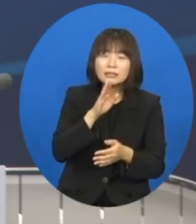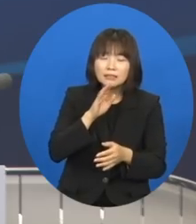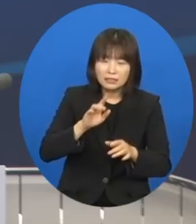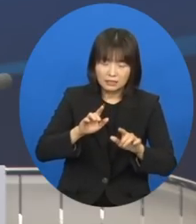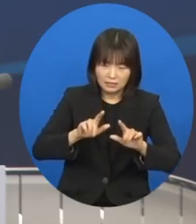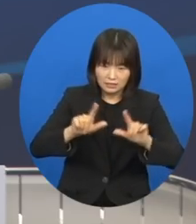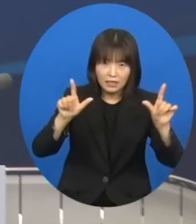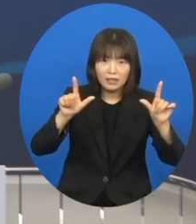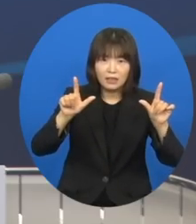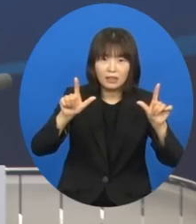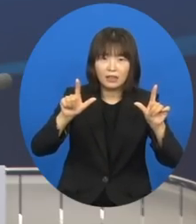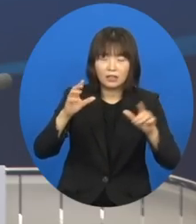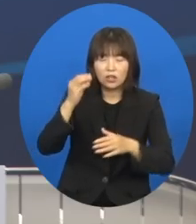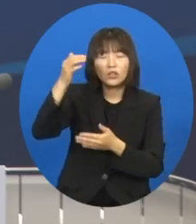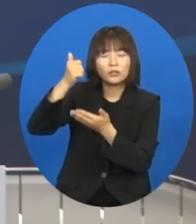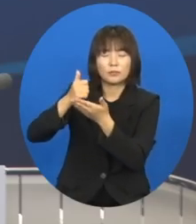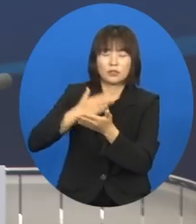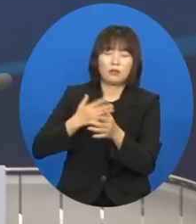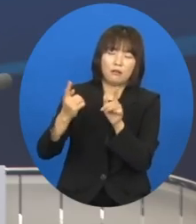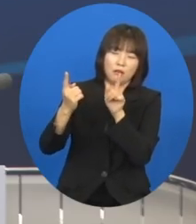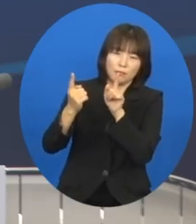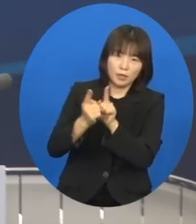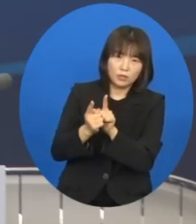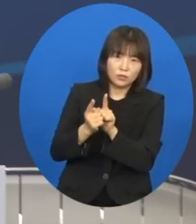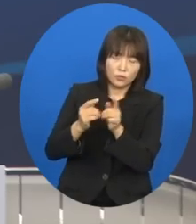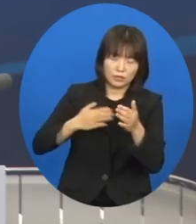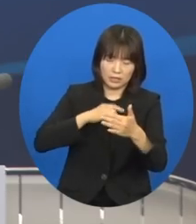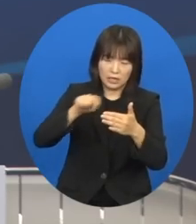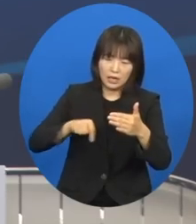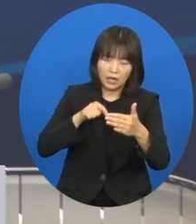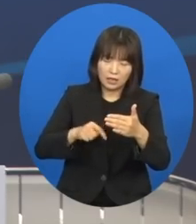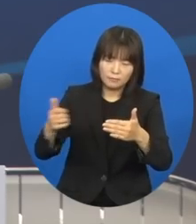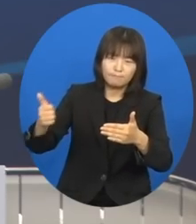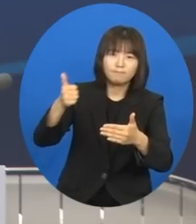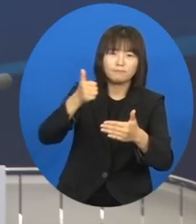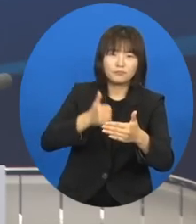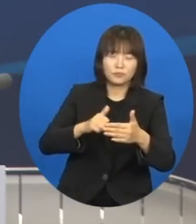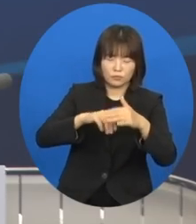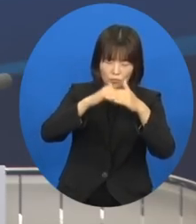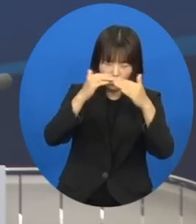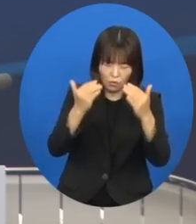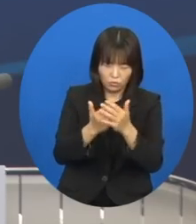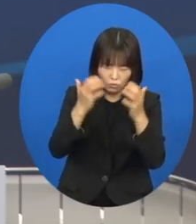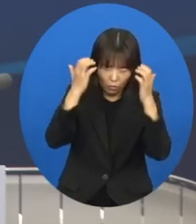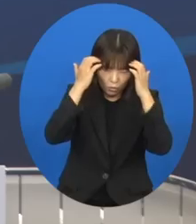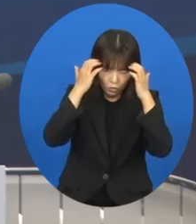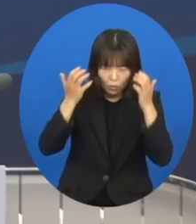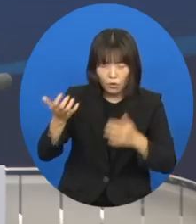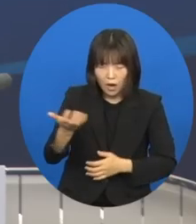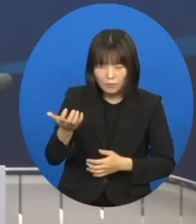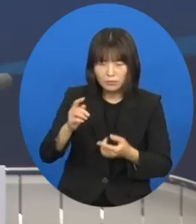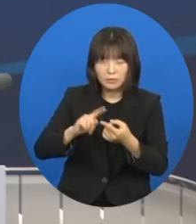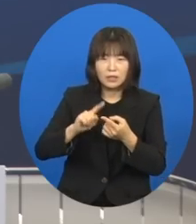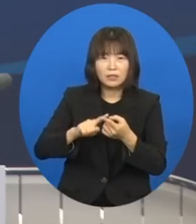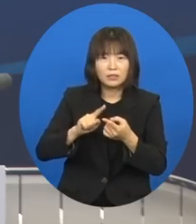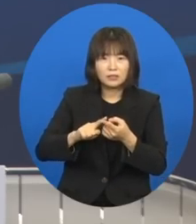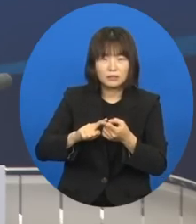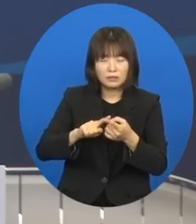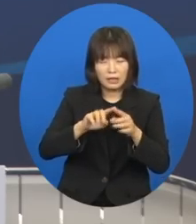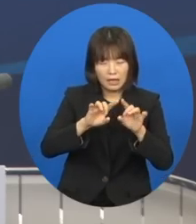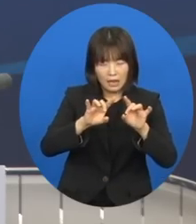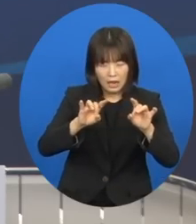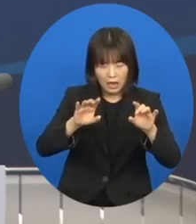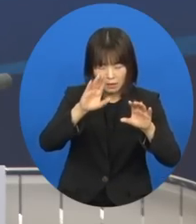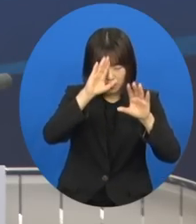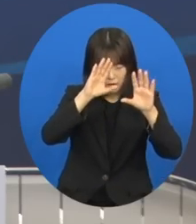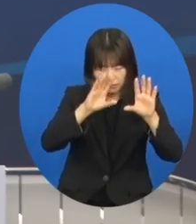제 안에 들어오셔서 제 모든 고통과 아픔을 하나하나 끄집어내면서 치유해주기